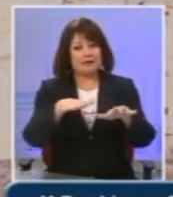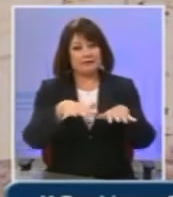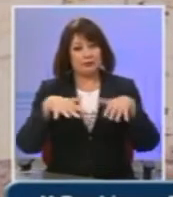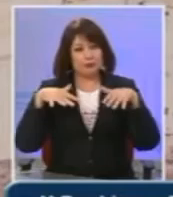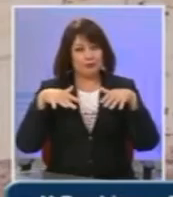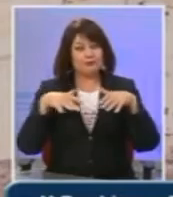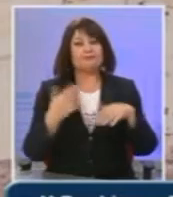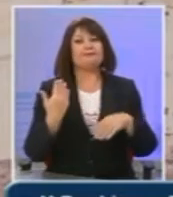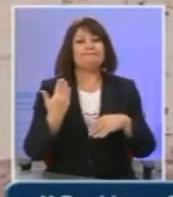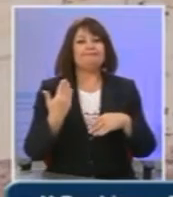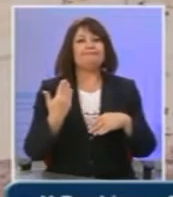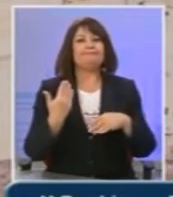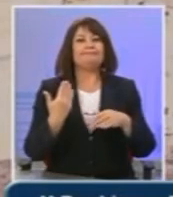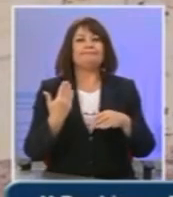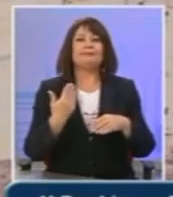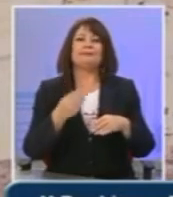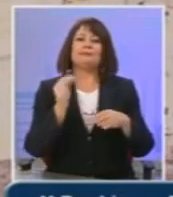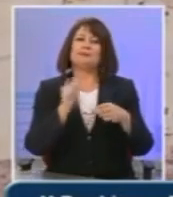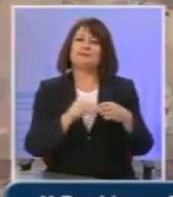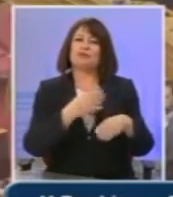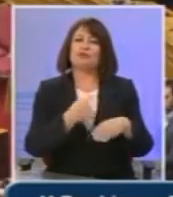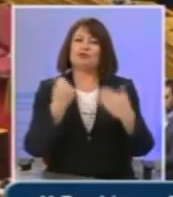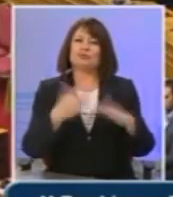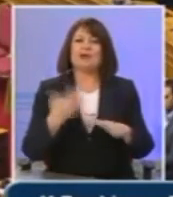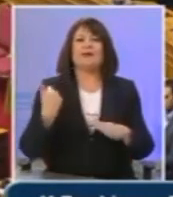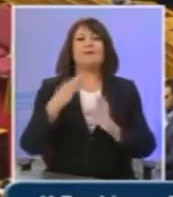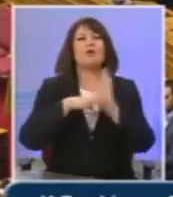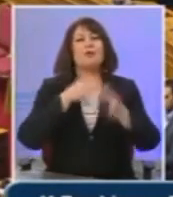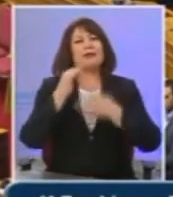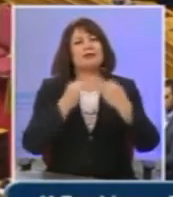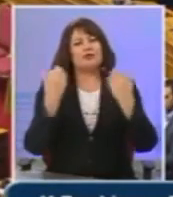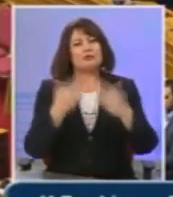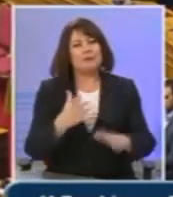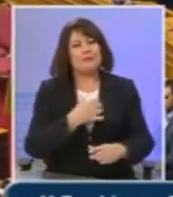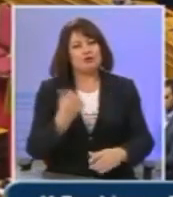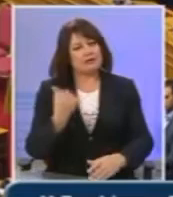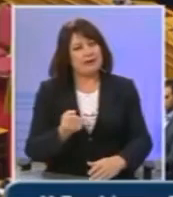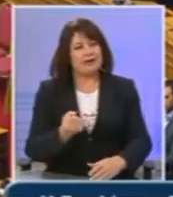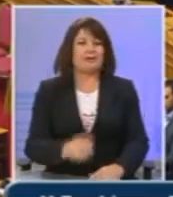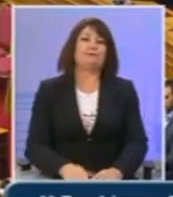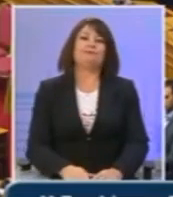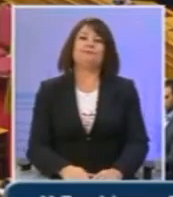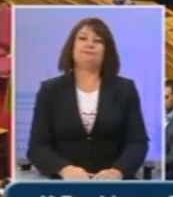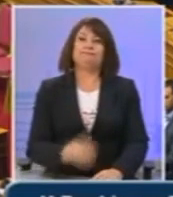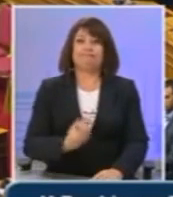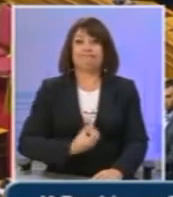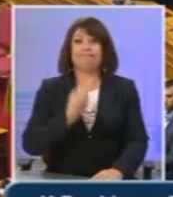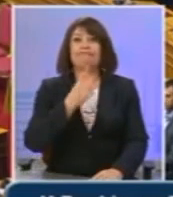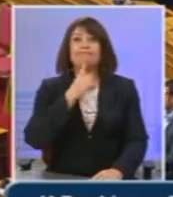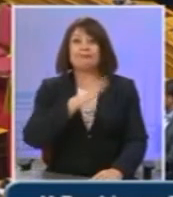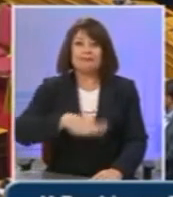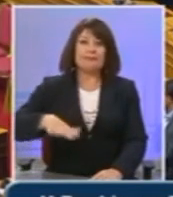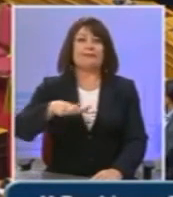έτυχε ψήφου εμπιστοσύνης στις προγραμματικές της δηλώσεις. Εκφράζοντας τα αισθήματα της